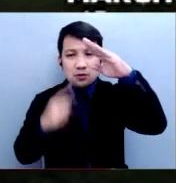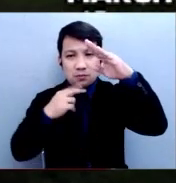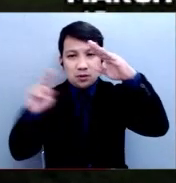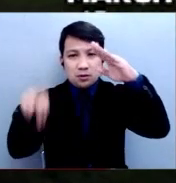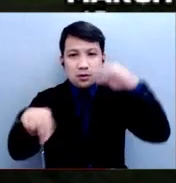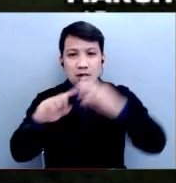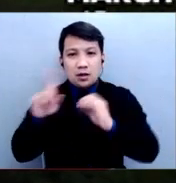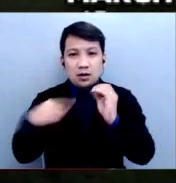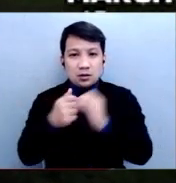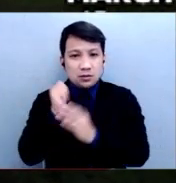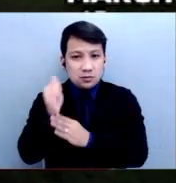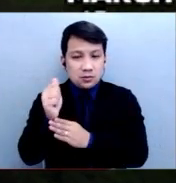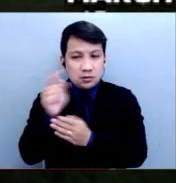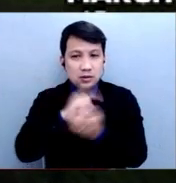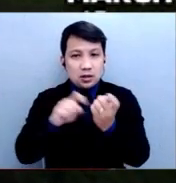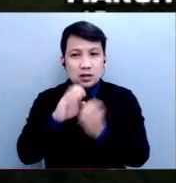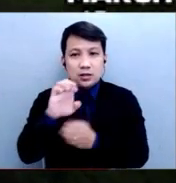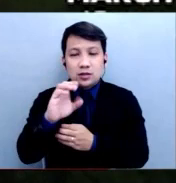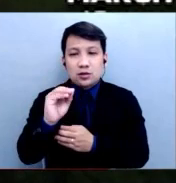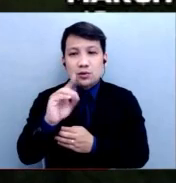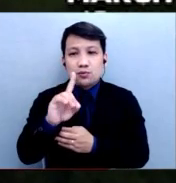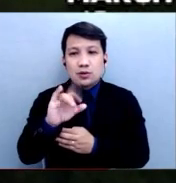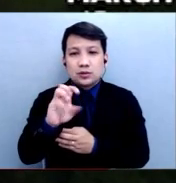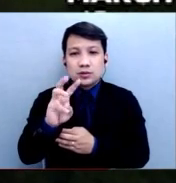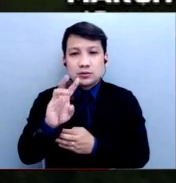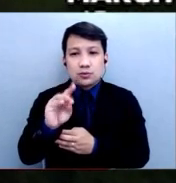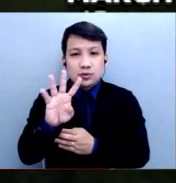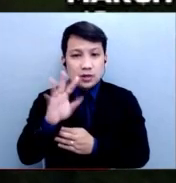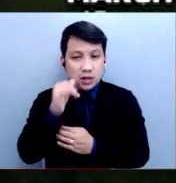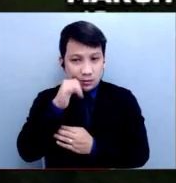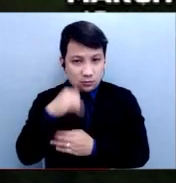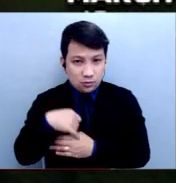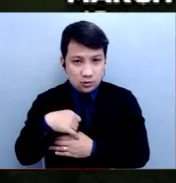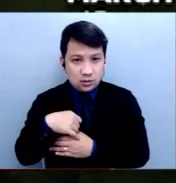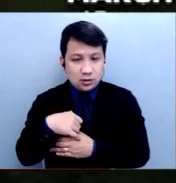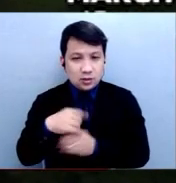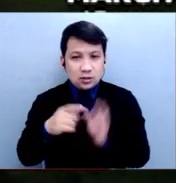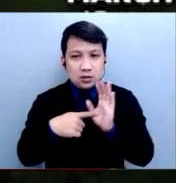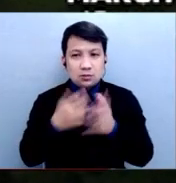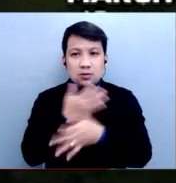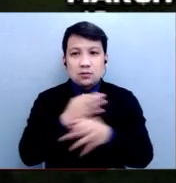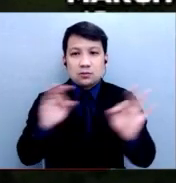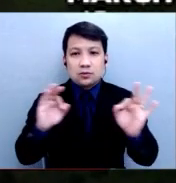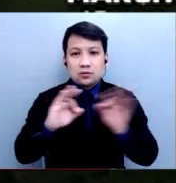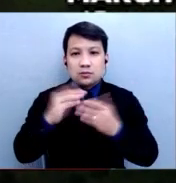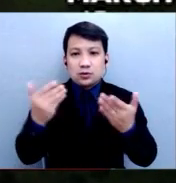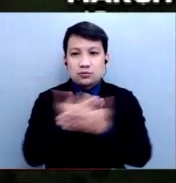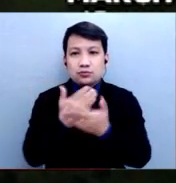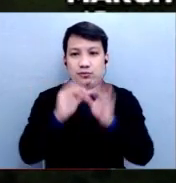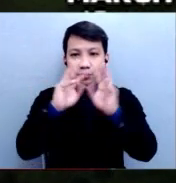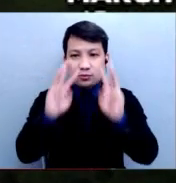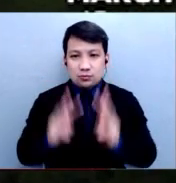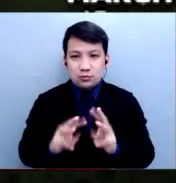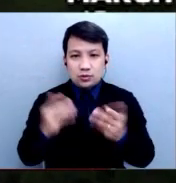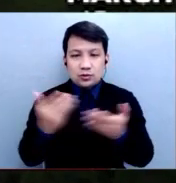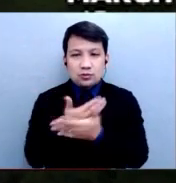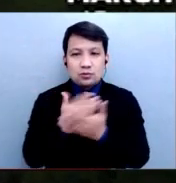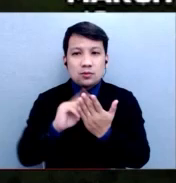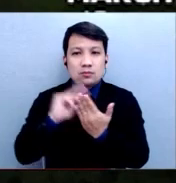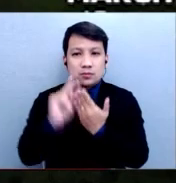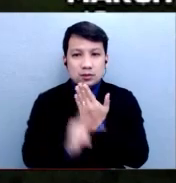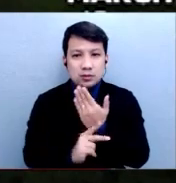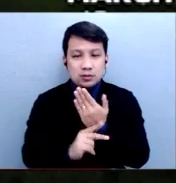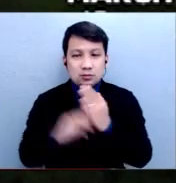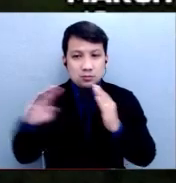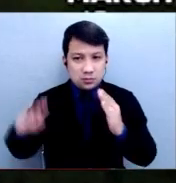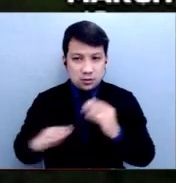palasyo, ang Executive Order 164 kahapon, natatayong framework ng bagong nuclear program. Pinaka nag-peak